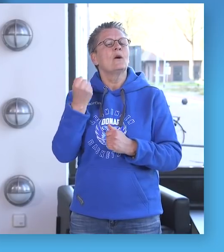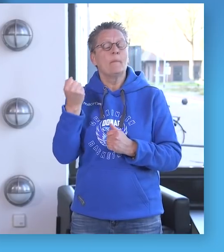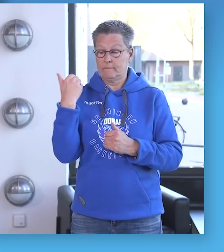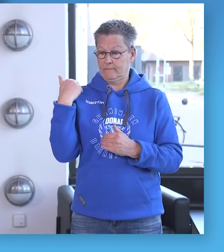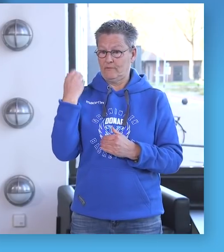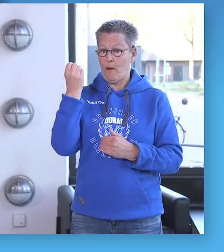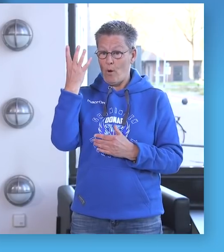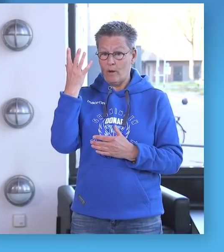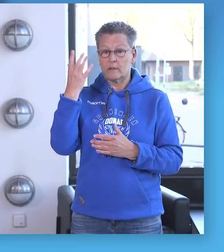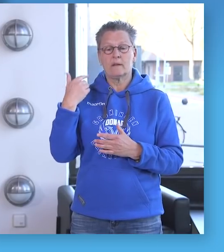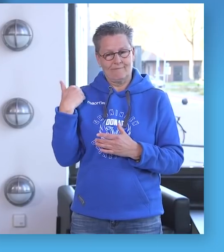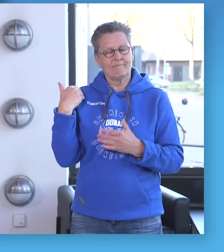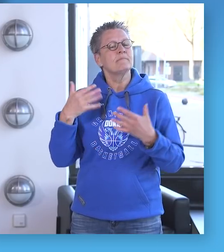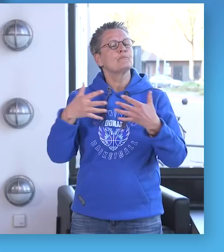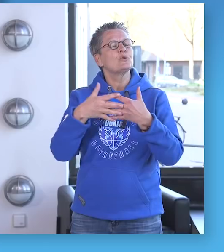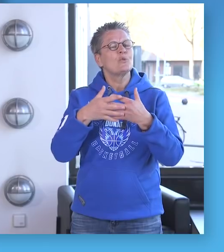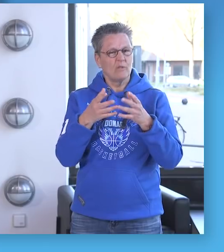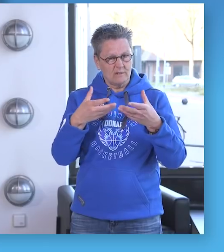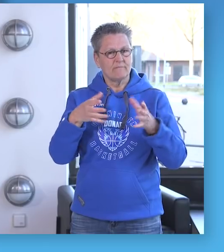vanmorgen weer zelfschoonlijk een bestuursvergadering hadden